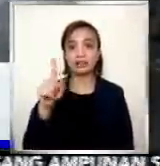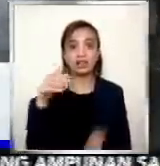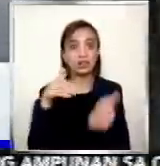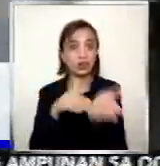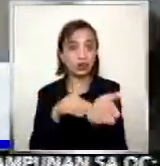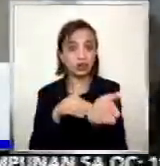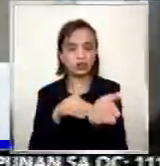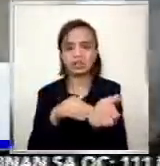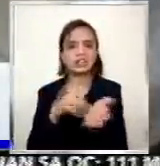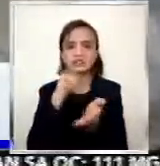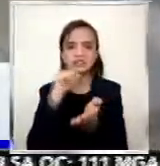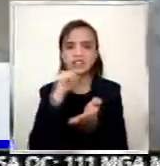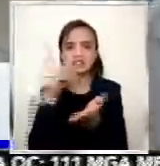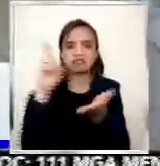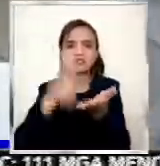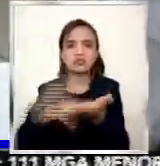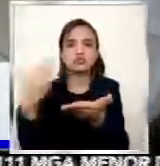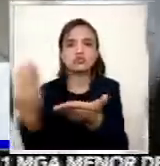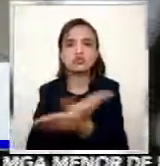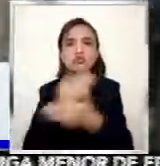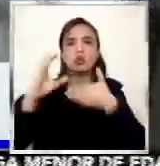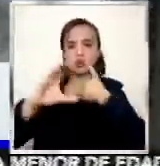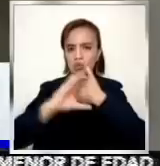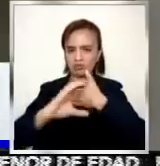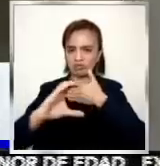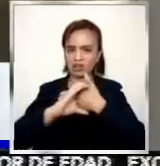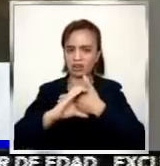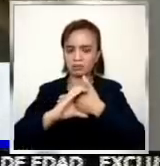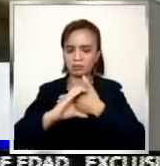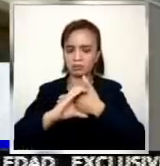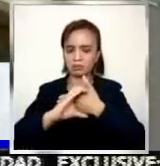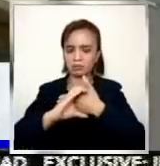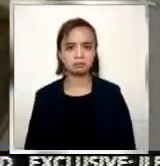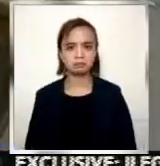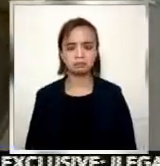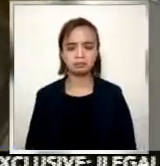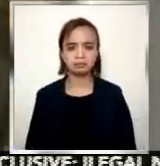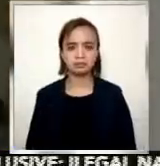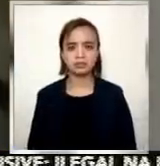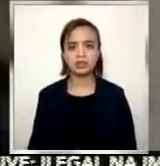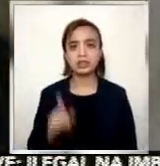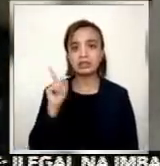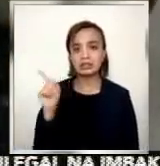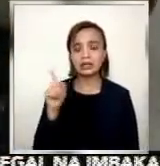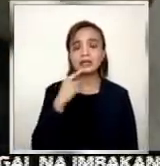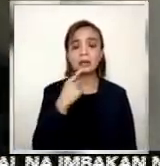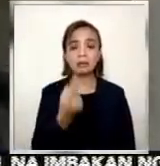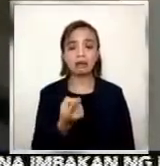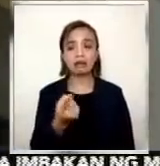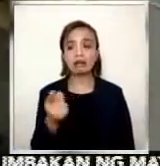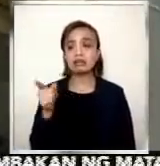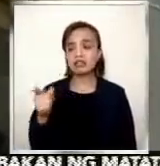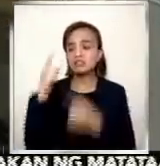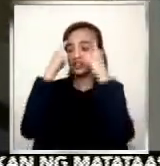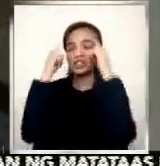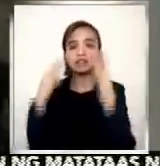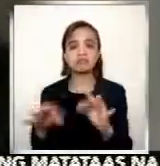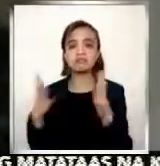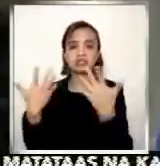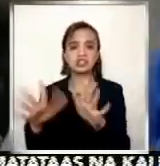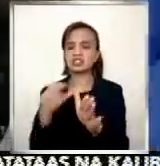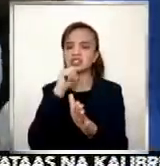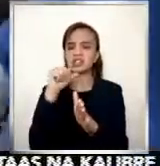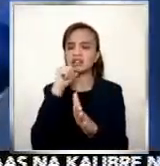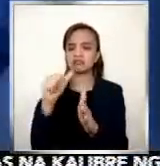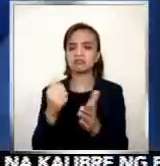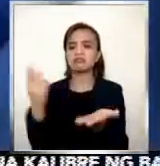volunteer doctor ng DOH na nakatalaga sa PGH. They decided not to renew their contract. Apparently, most